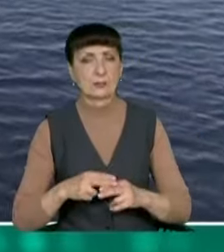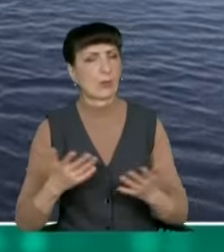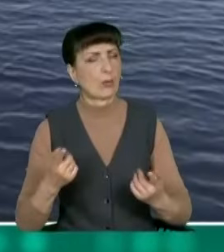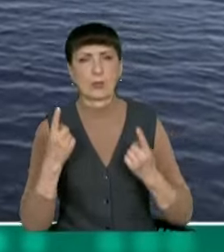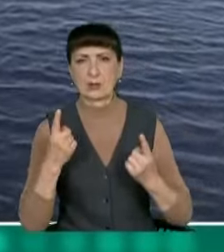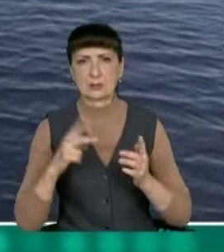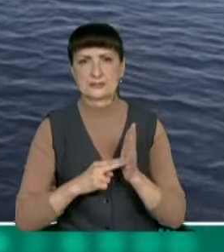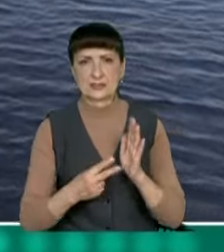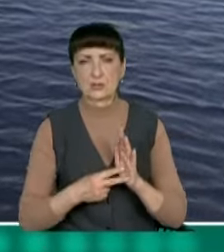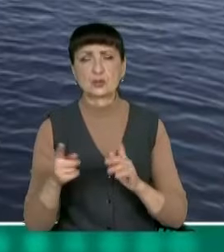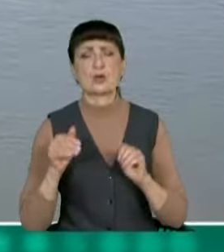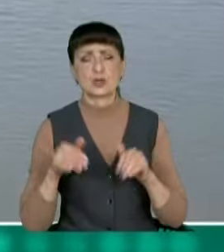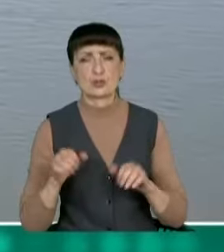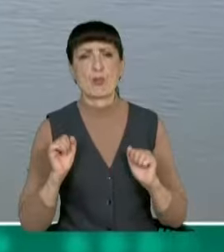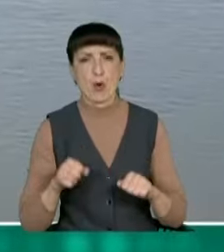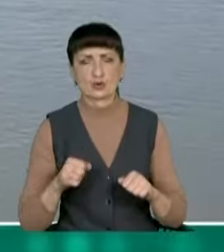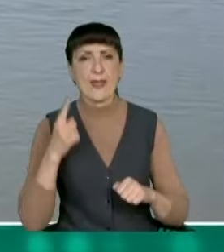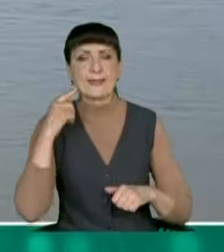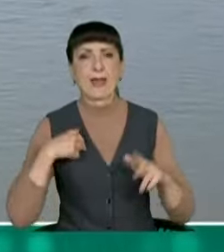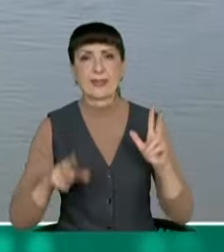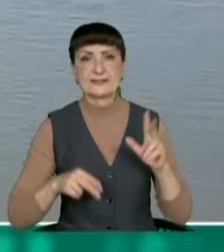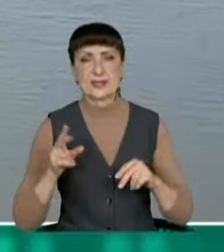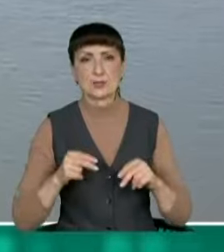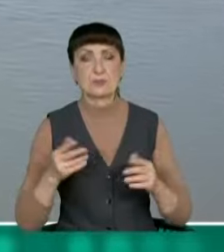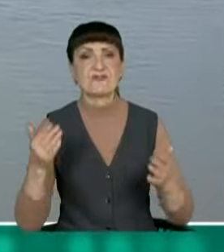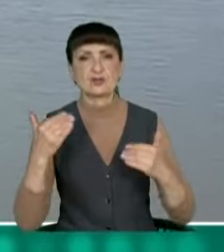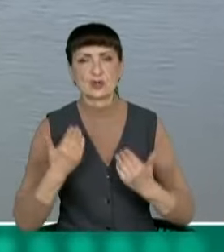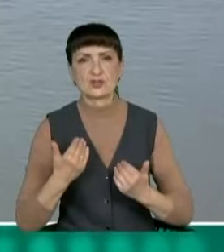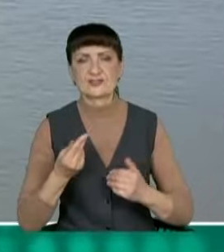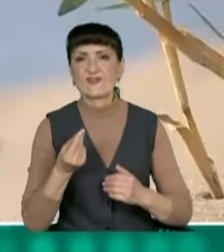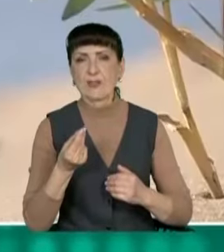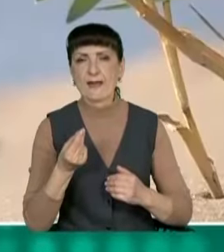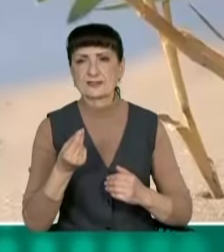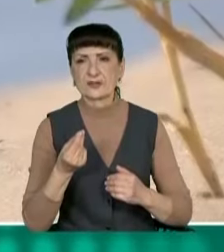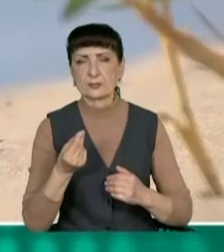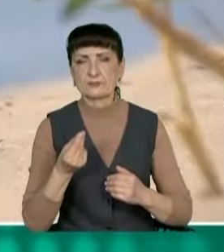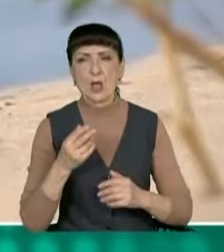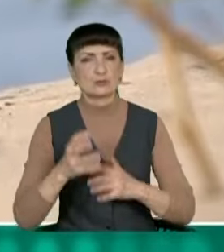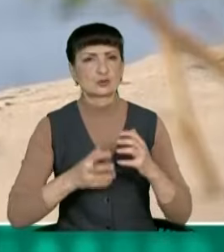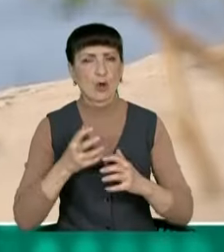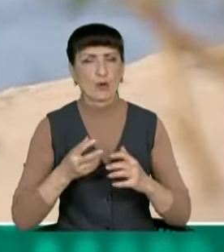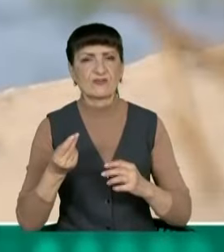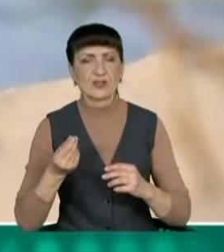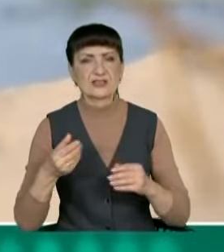амбициозная задача, но она разрешимая. Я надеюсь, что привлечение сейчас финансовыми международных финансовых институтов